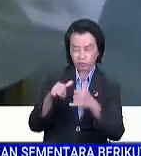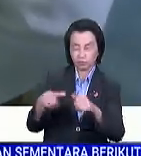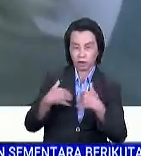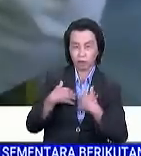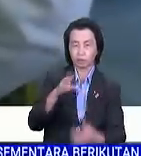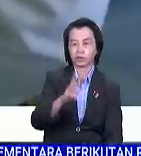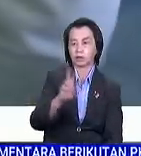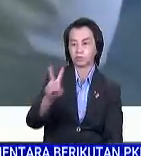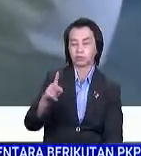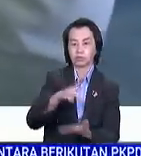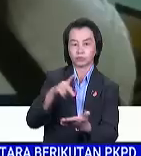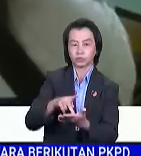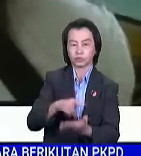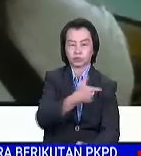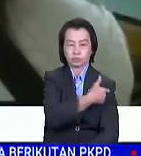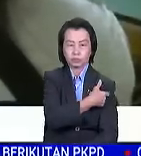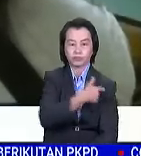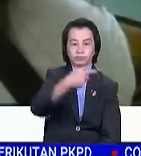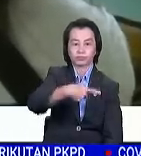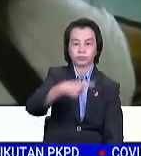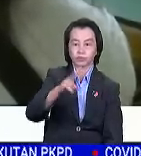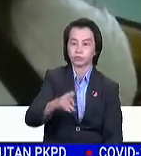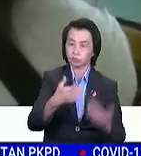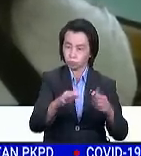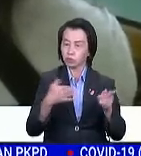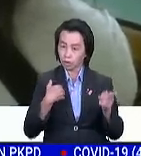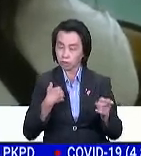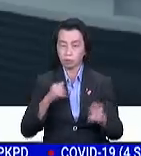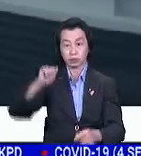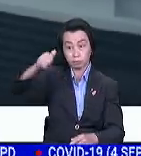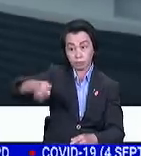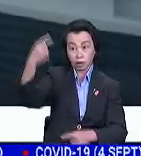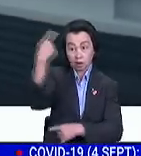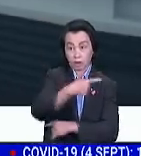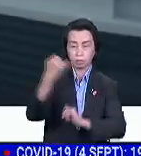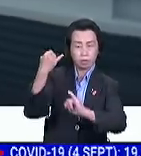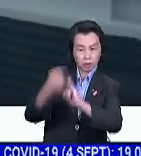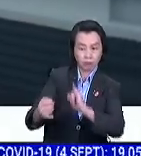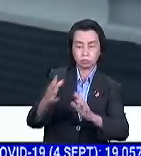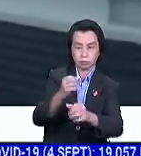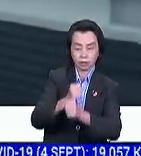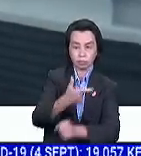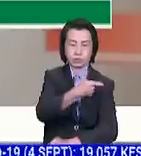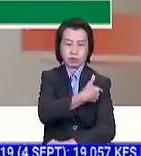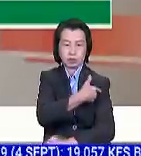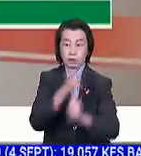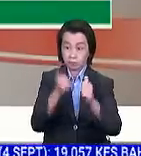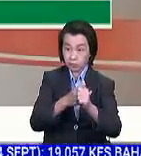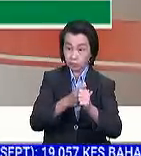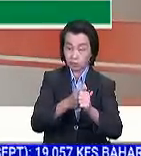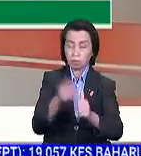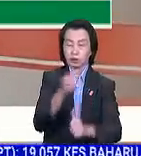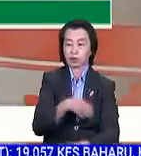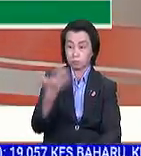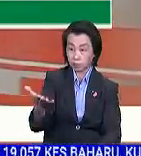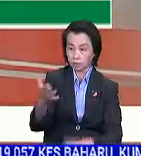62 buah pusat pemberian vaksin ppv yang beroperasi esok merupakan hari terakhir untuk mendapatkan suntikan pertama vaksin